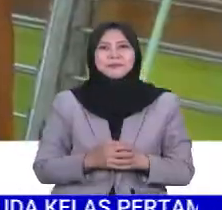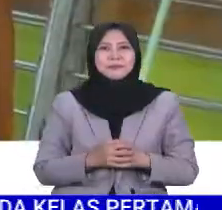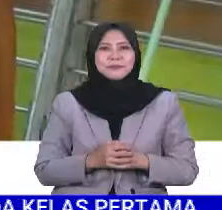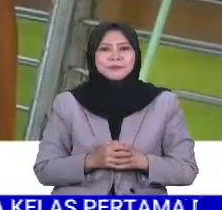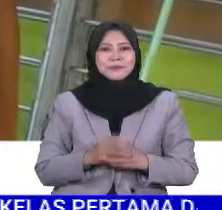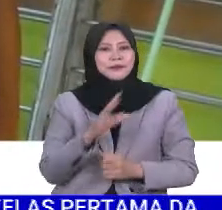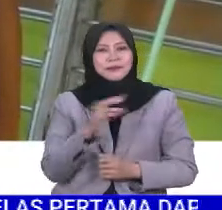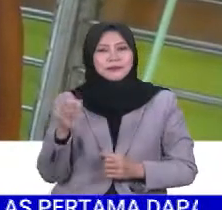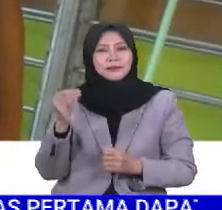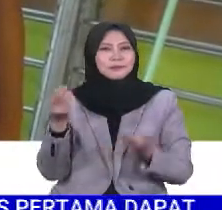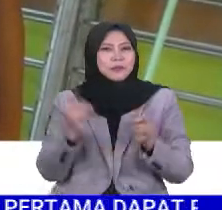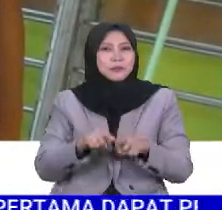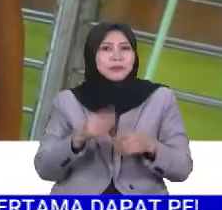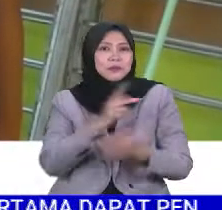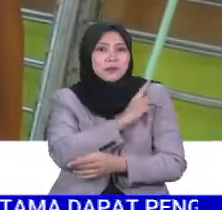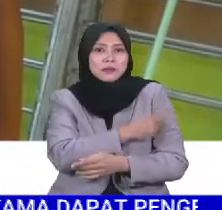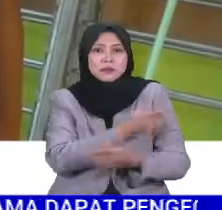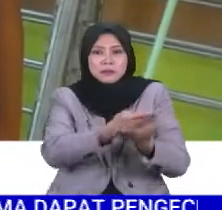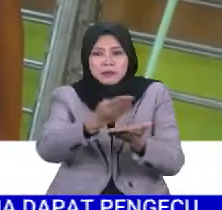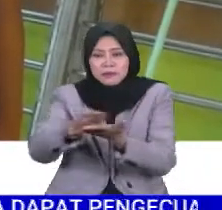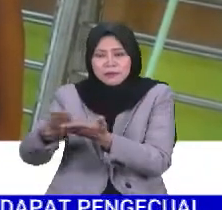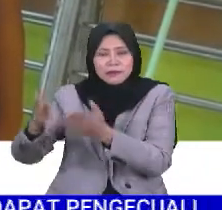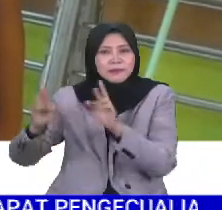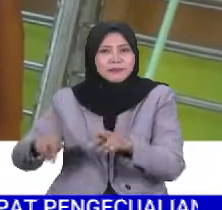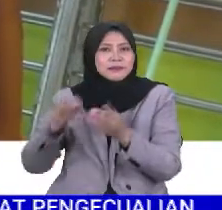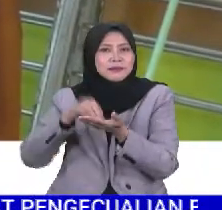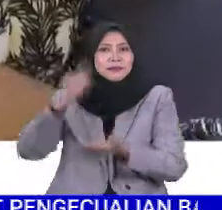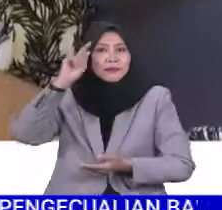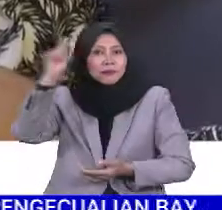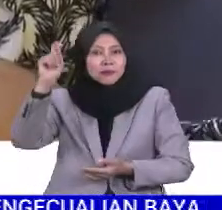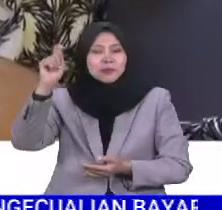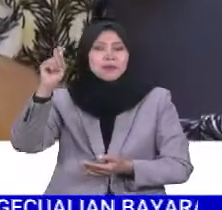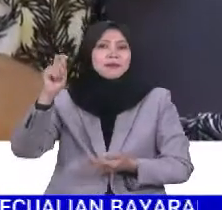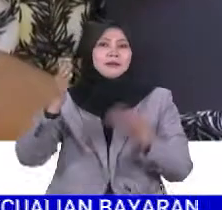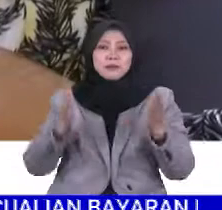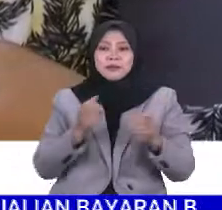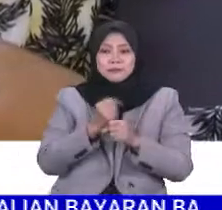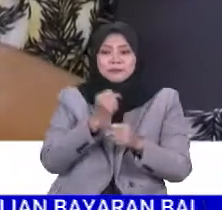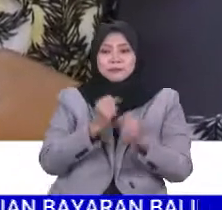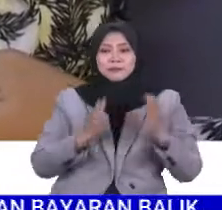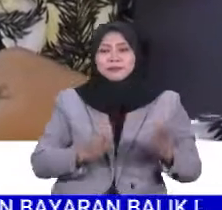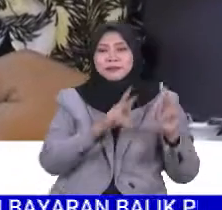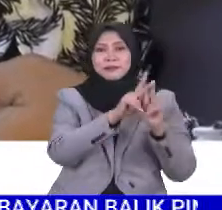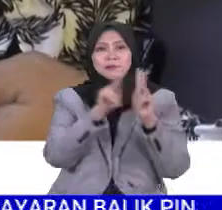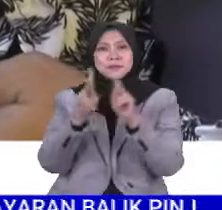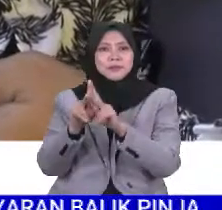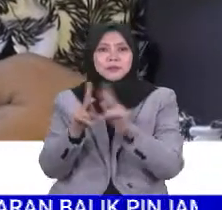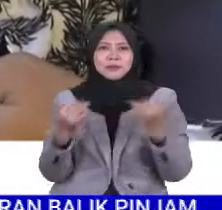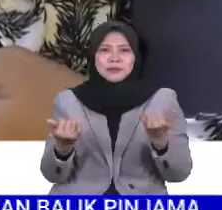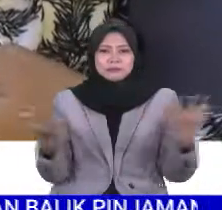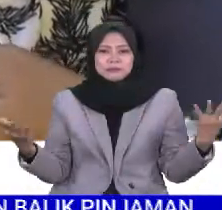Ini sekaligus menyebabkan kuasa beli sebahagian rakyat di Terengganu, terutama mereka yang bekerja di kampung, semakin